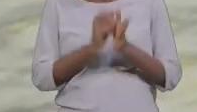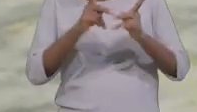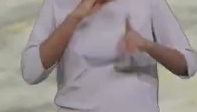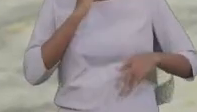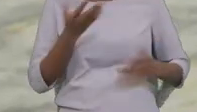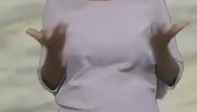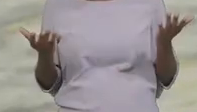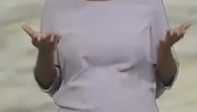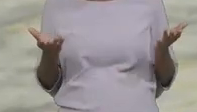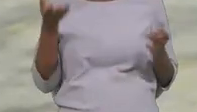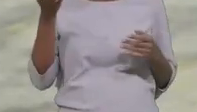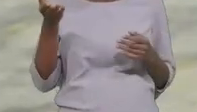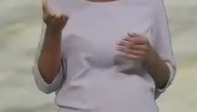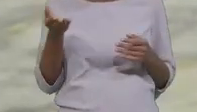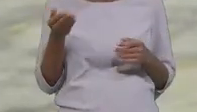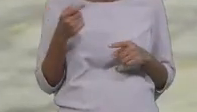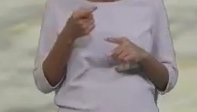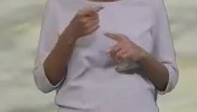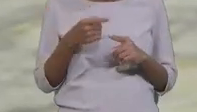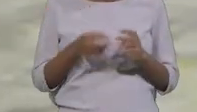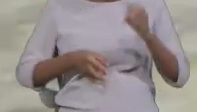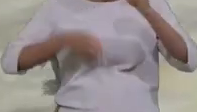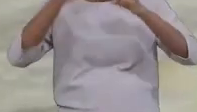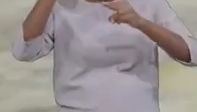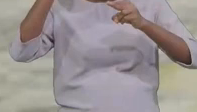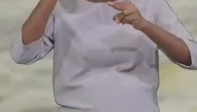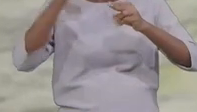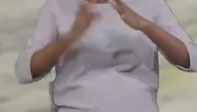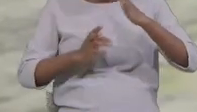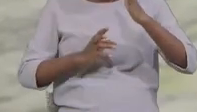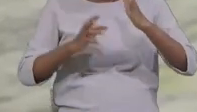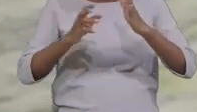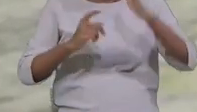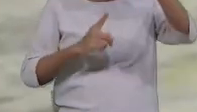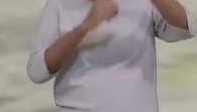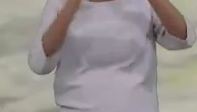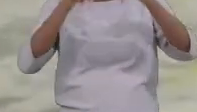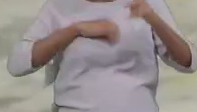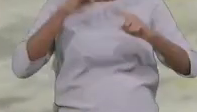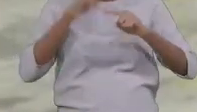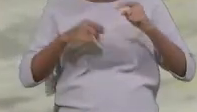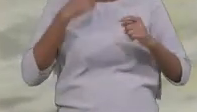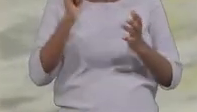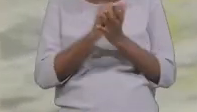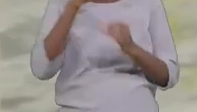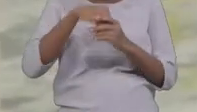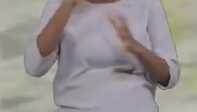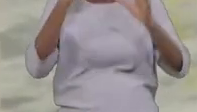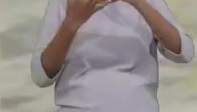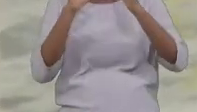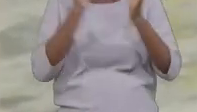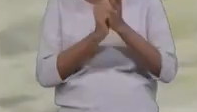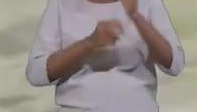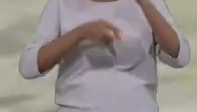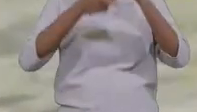cette personne est là. Oh, il est hautement élevé, et je ne peux pas dire ça en la